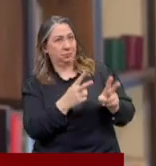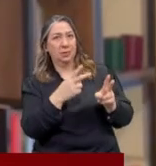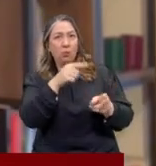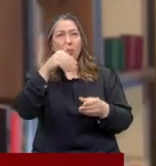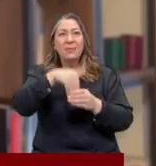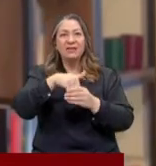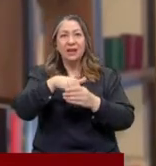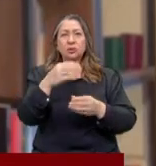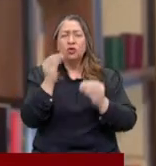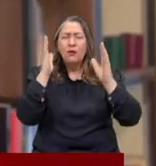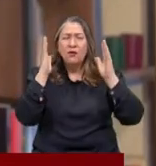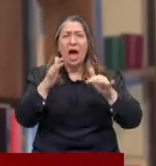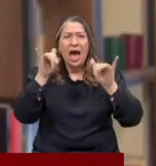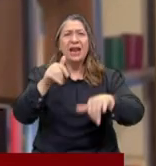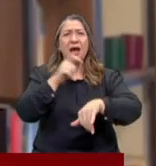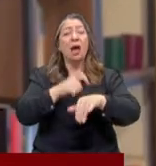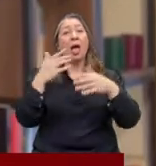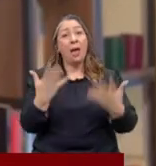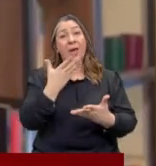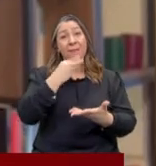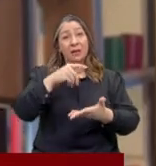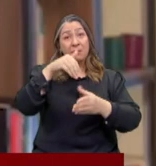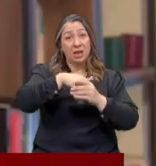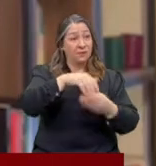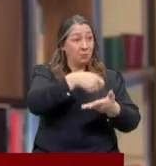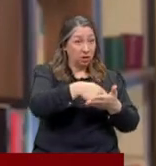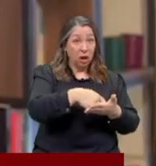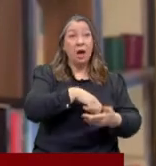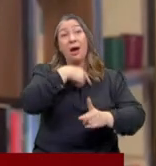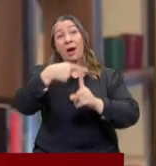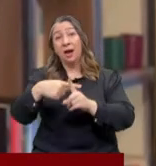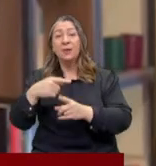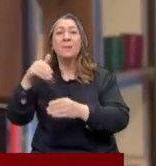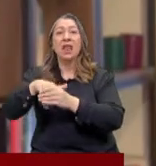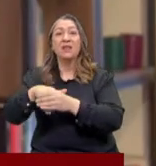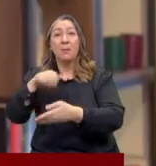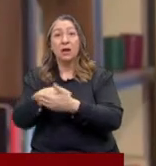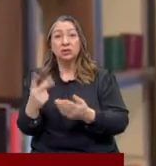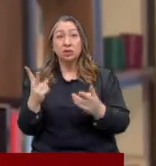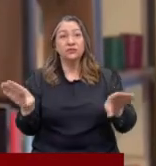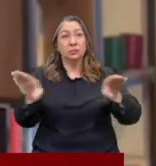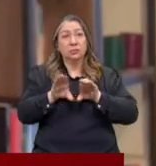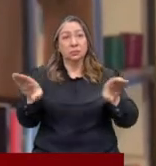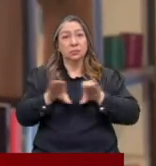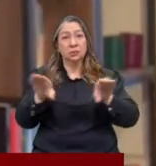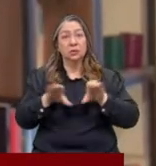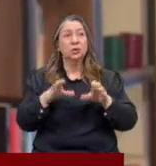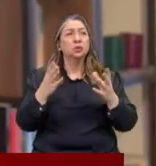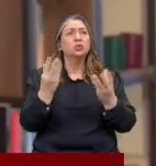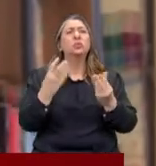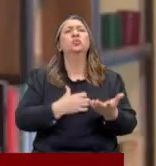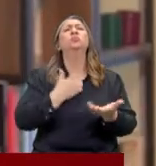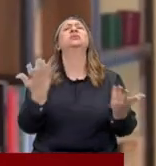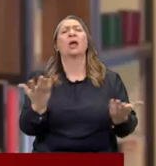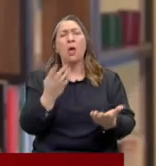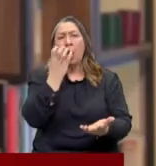bu vekillerin birçoğu aynı anda hem emekli milletvekili maaşı hem aktif milletvekili maaşı alıyorlar. Çok da